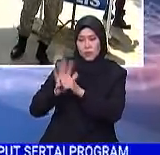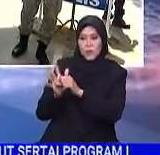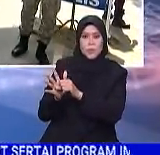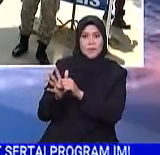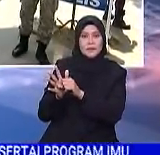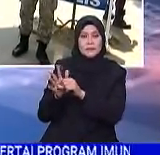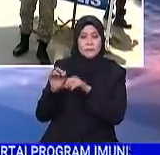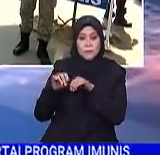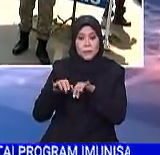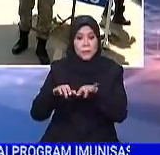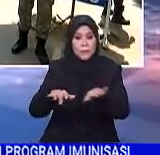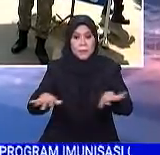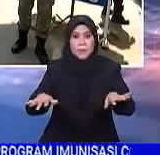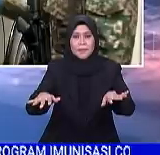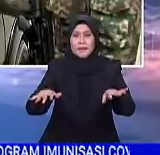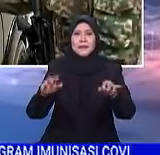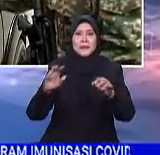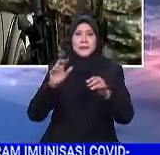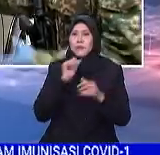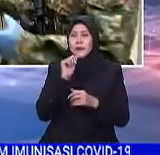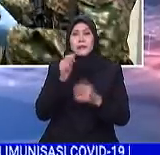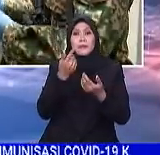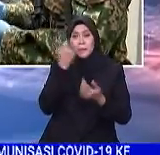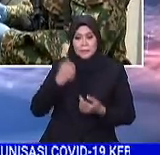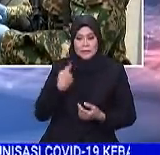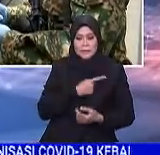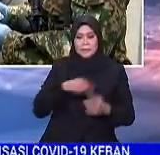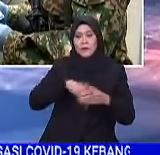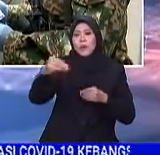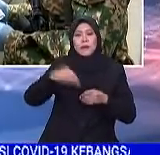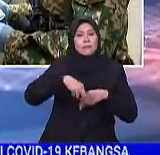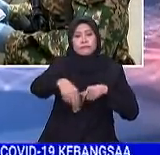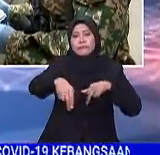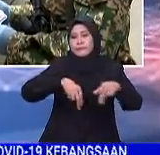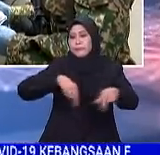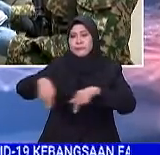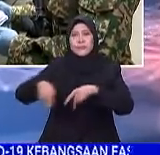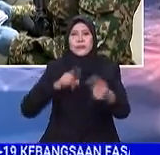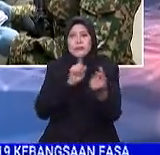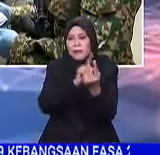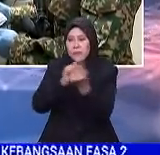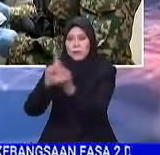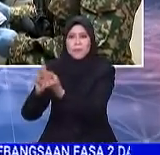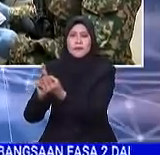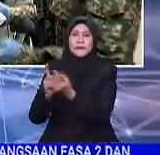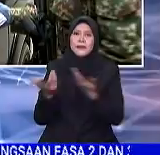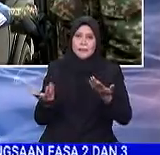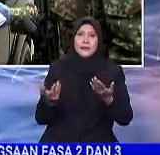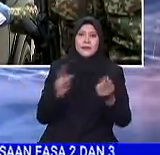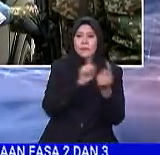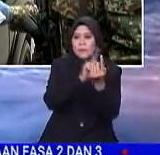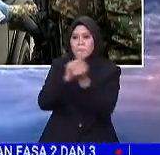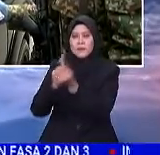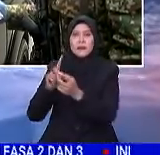kerana pergerakan virus itu. Jangkitan adalah kerana pergerakan kita manusia. Jadi kita yang membawa virus ke merata